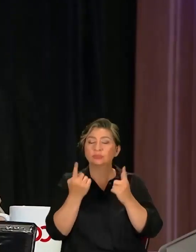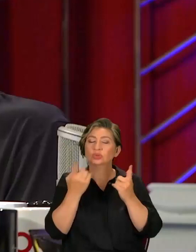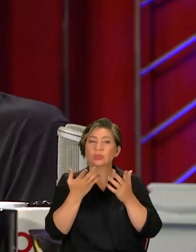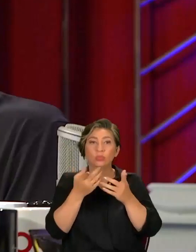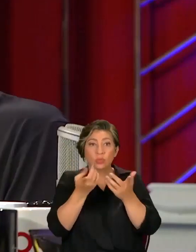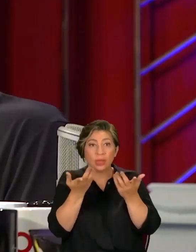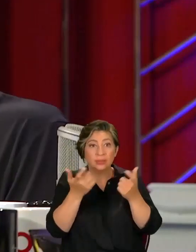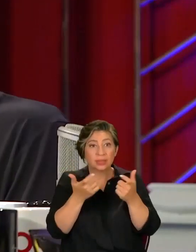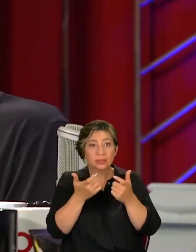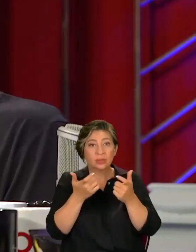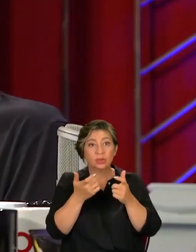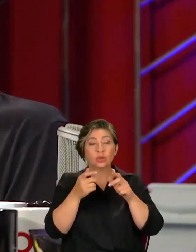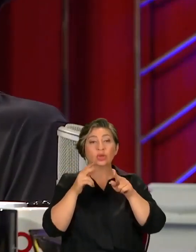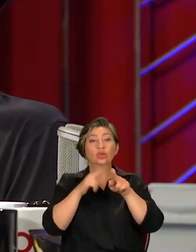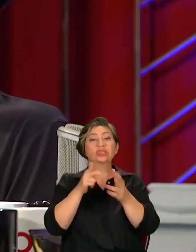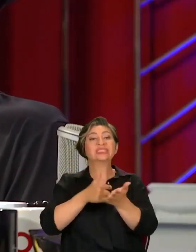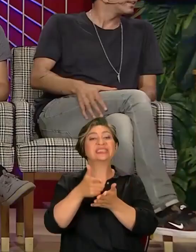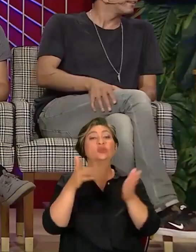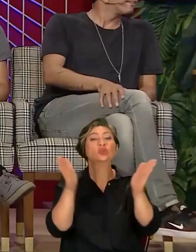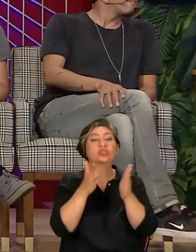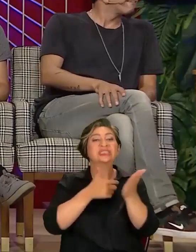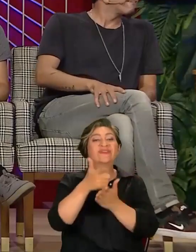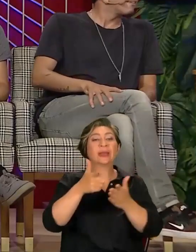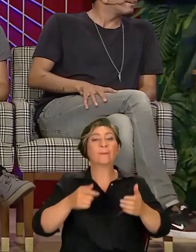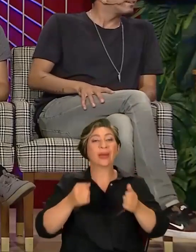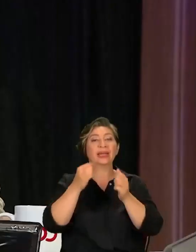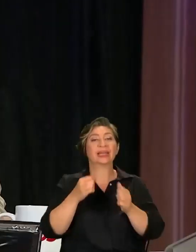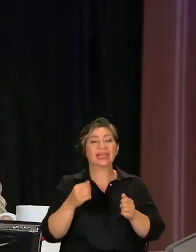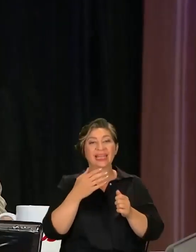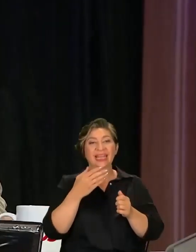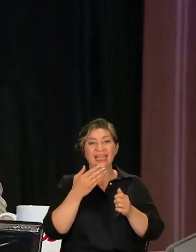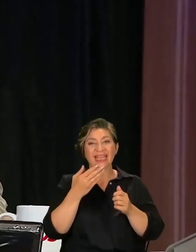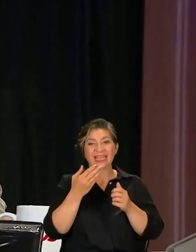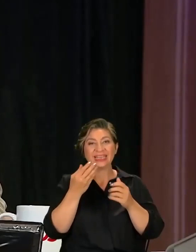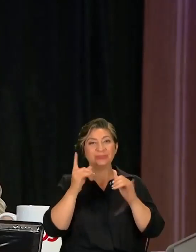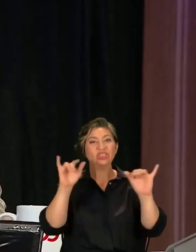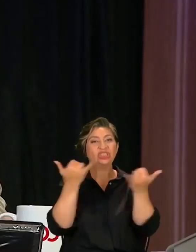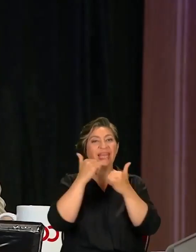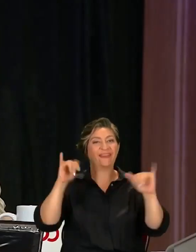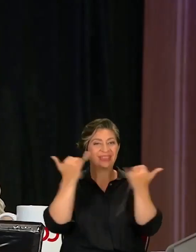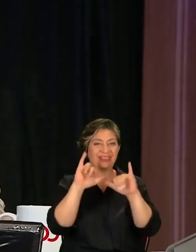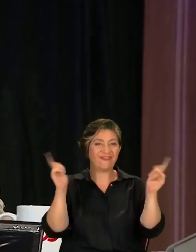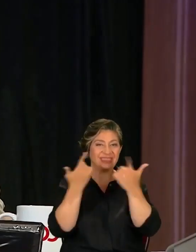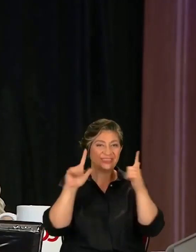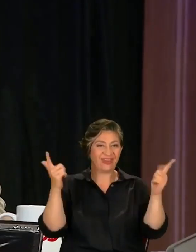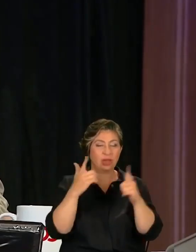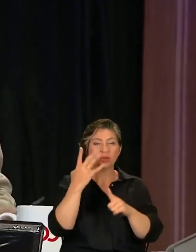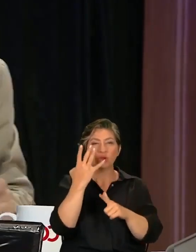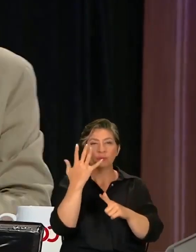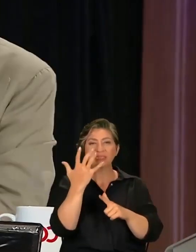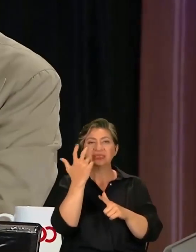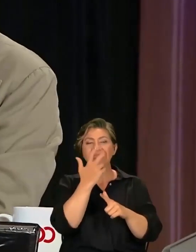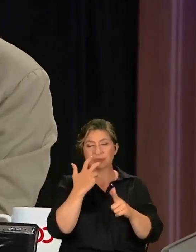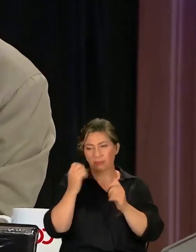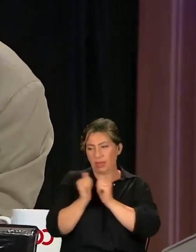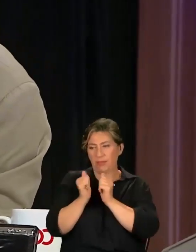Bu ne? Neredeydi bu? Küçük çiftlik. Park. Genç bir şenlik. Evet, çok acayip. Çok yüksek ya. 4-5 sanatçıydık biz